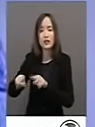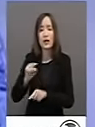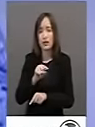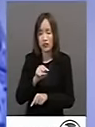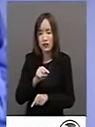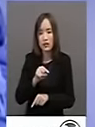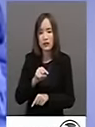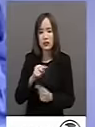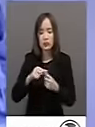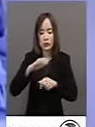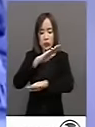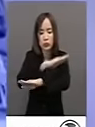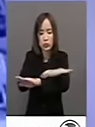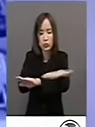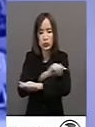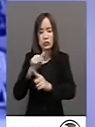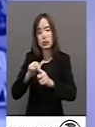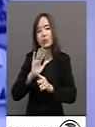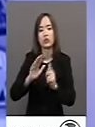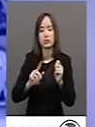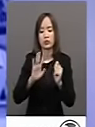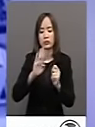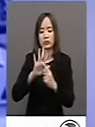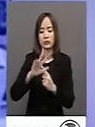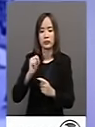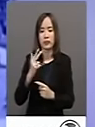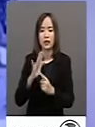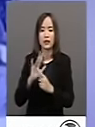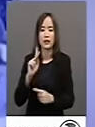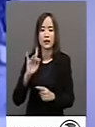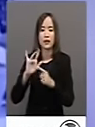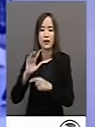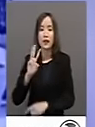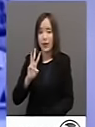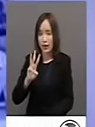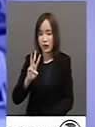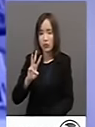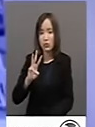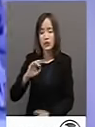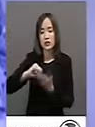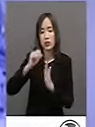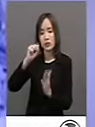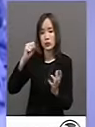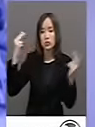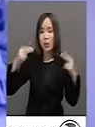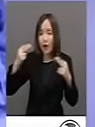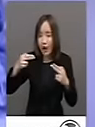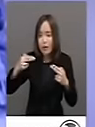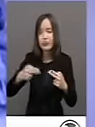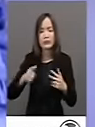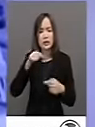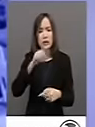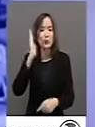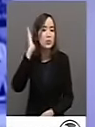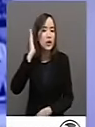เลี่ยงเมืองแม่กองครับในพื้นที่ตำบลบางแก้วอำเภอเมืองสมุทรสงครามนะครับคนร้ายเป็นชายประมาณสักอายุ30